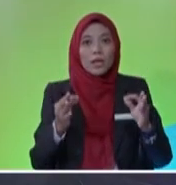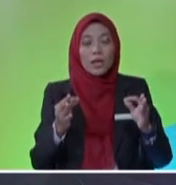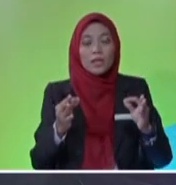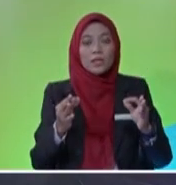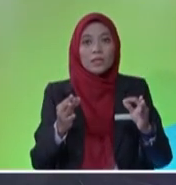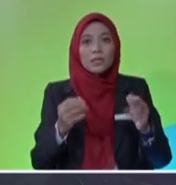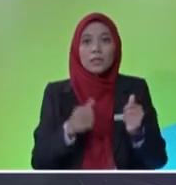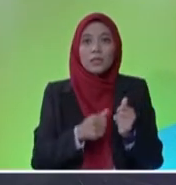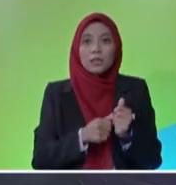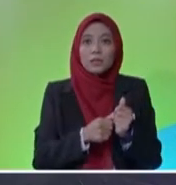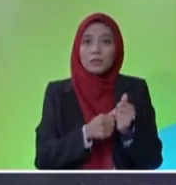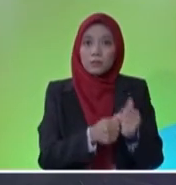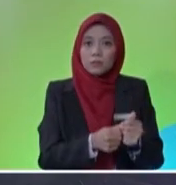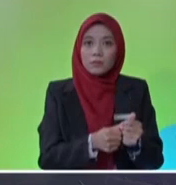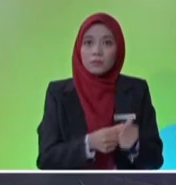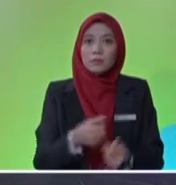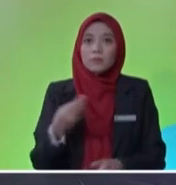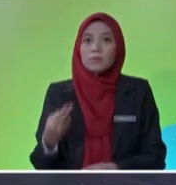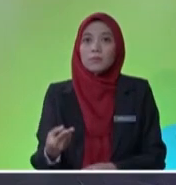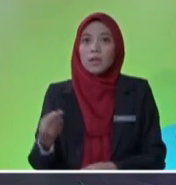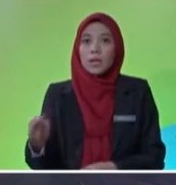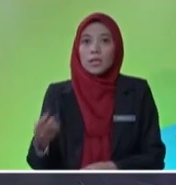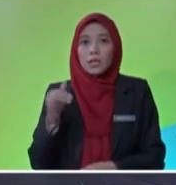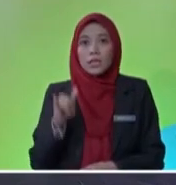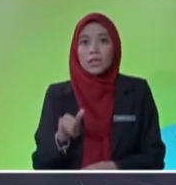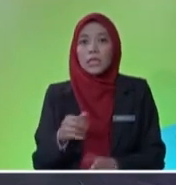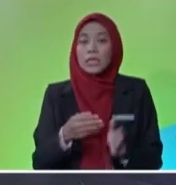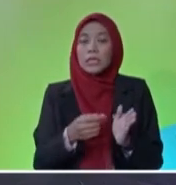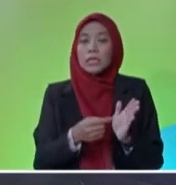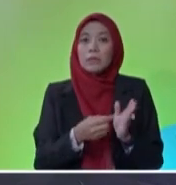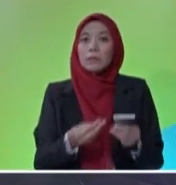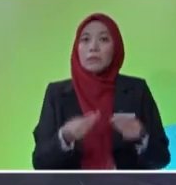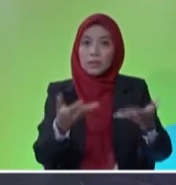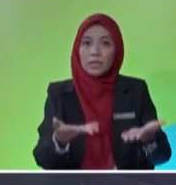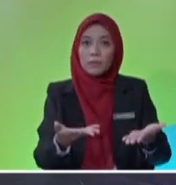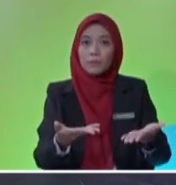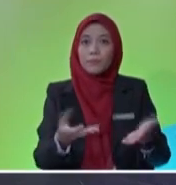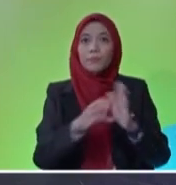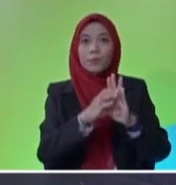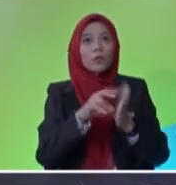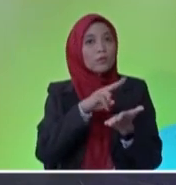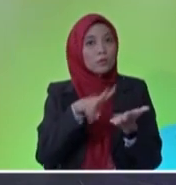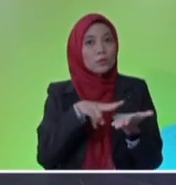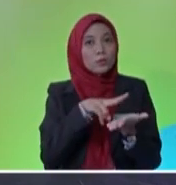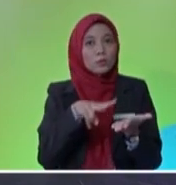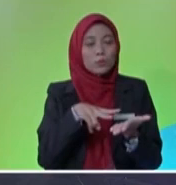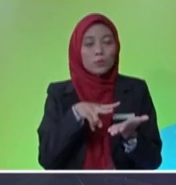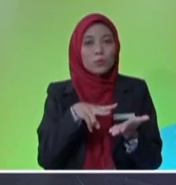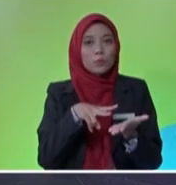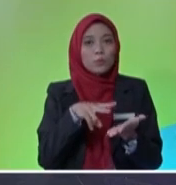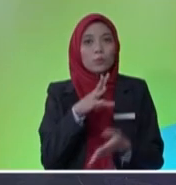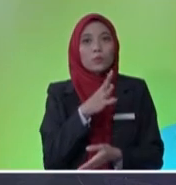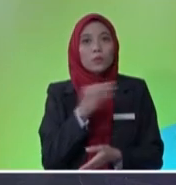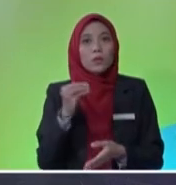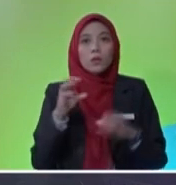bahan yang diperoleh sama AD tadi dia permulaan tadi tengok video dari video Tadi dia buat rumusan dan